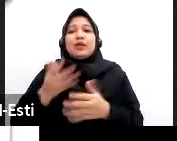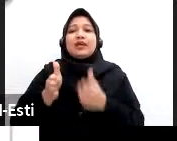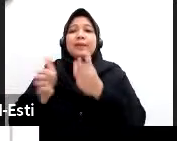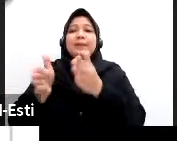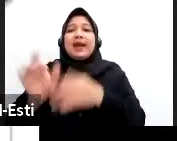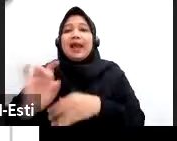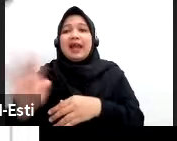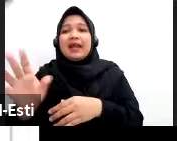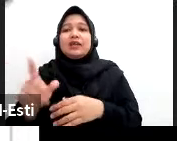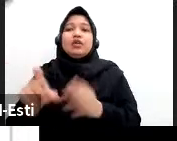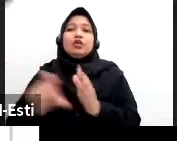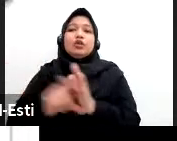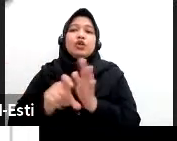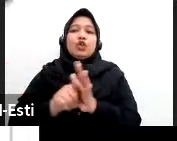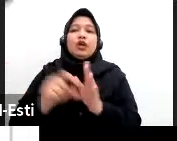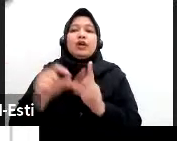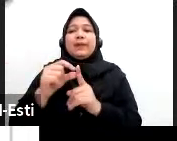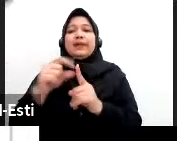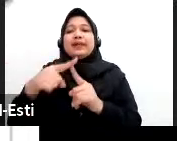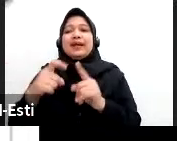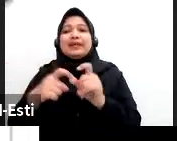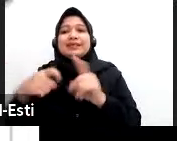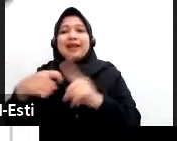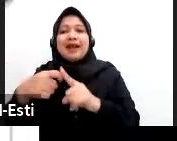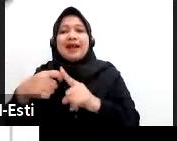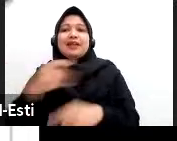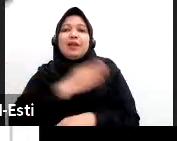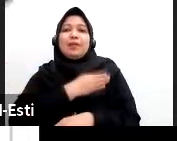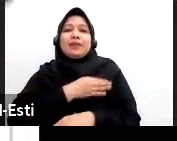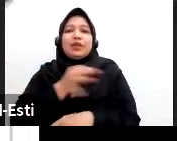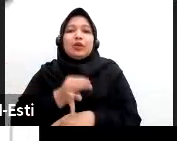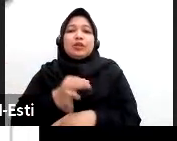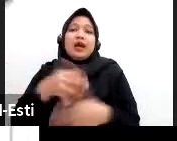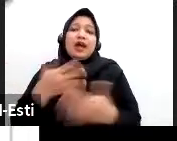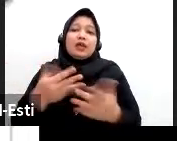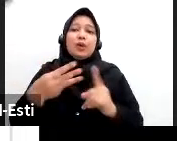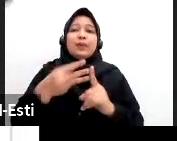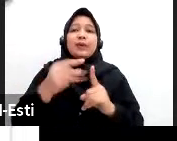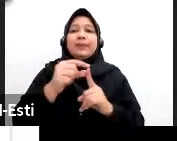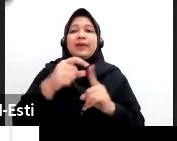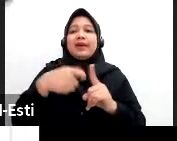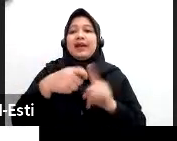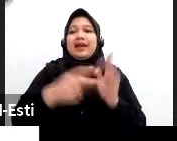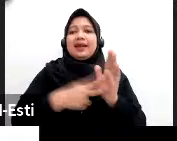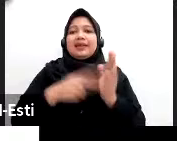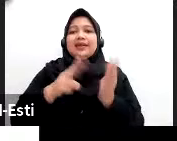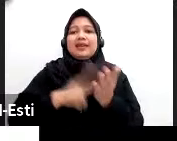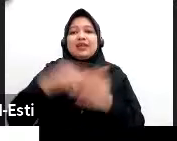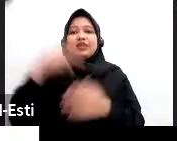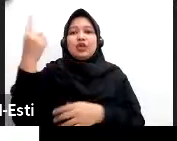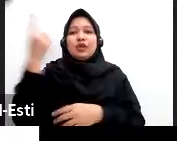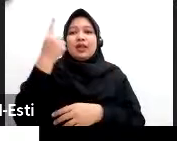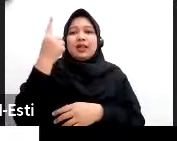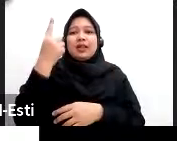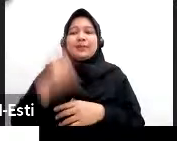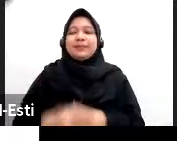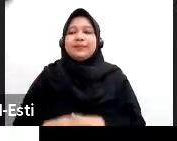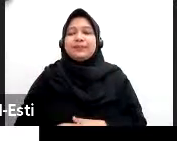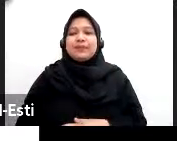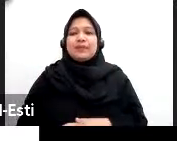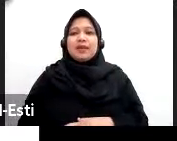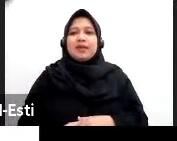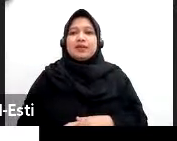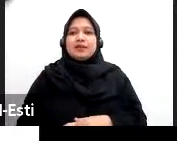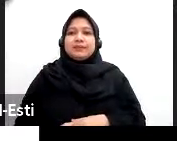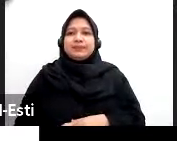dengan bpsk di level kabupaten kota gitu ya BPK Angeles kalau sendiri